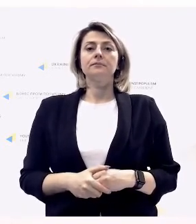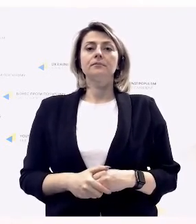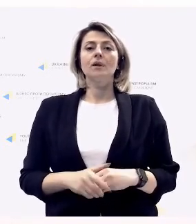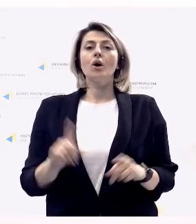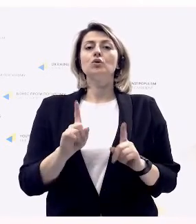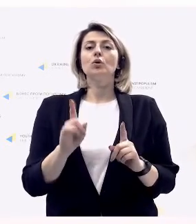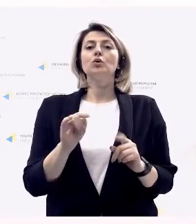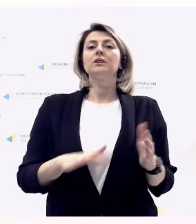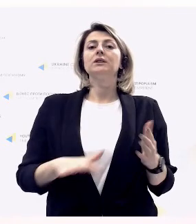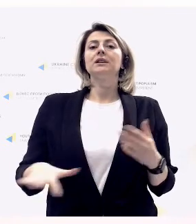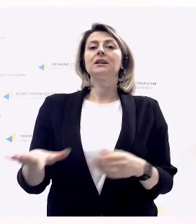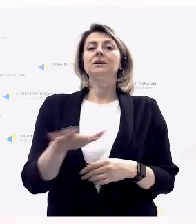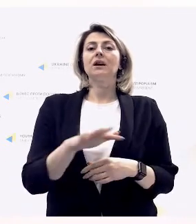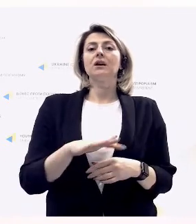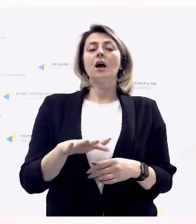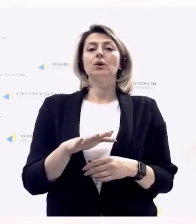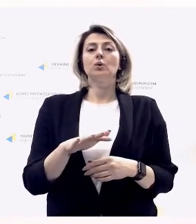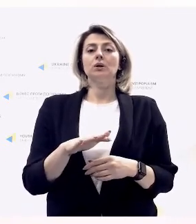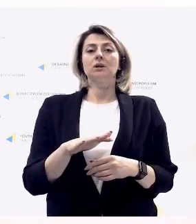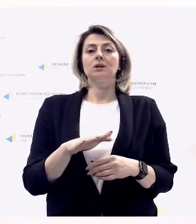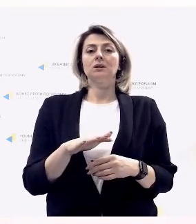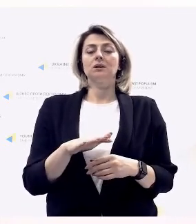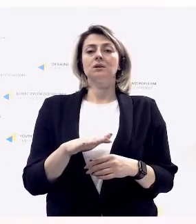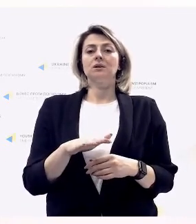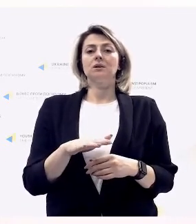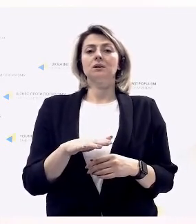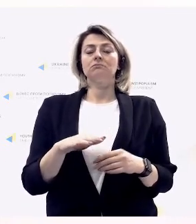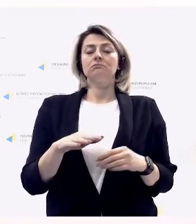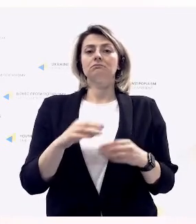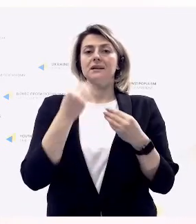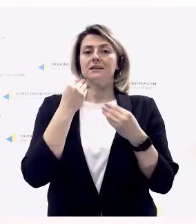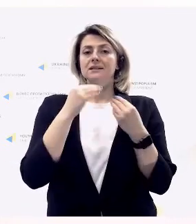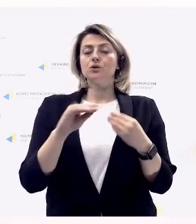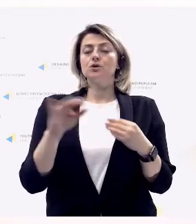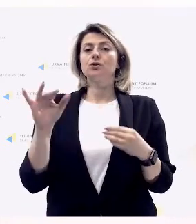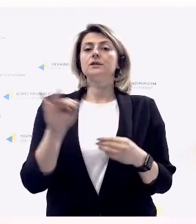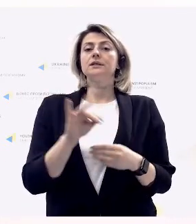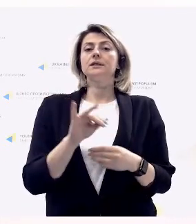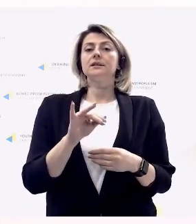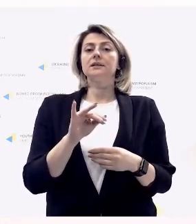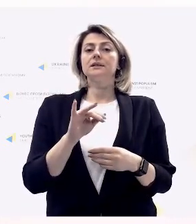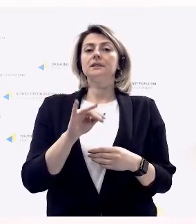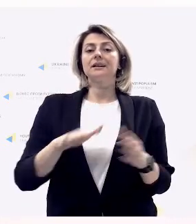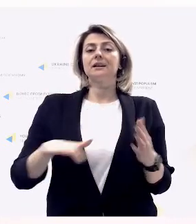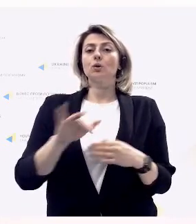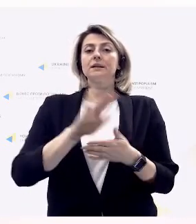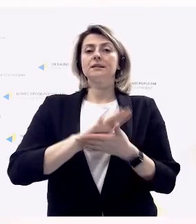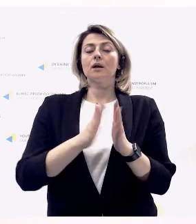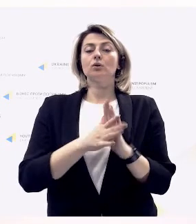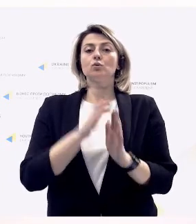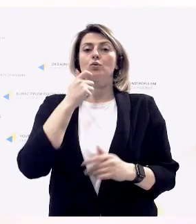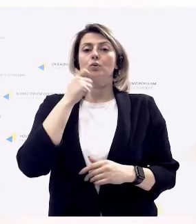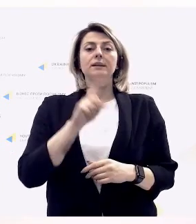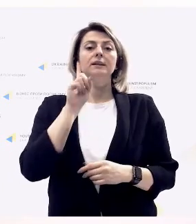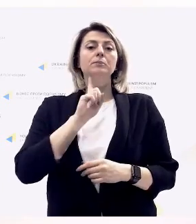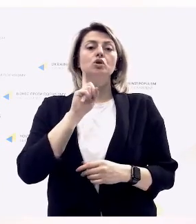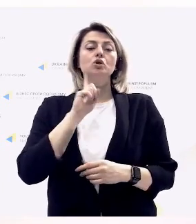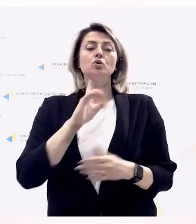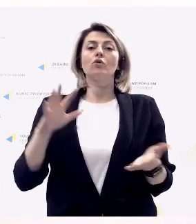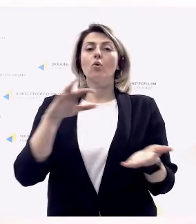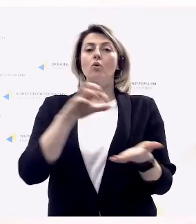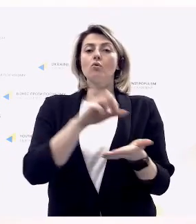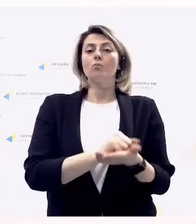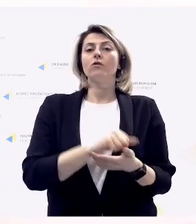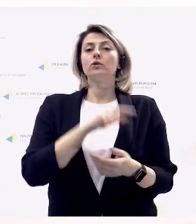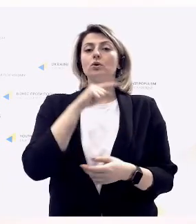Щодо територіальної цілісності території і статусу України, тимчасово окупованої